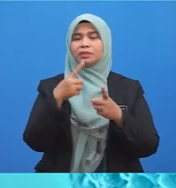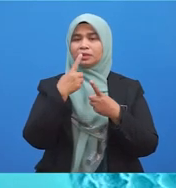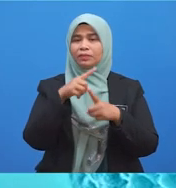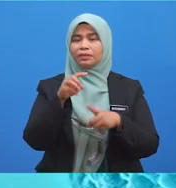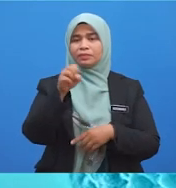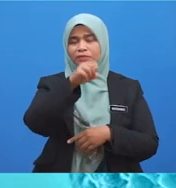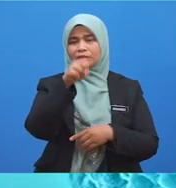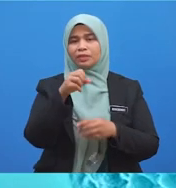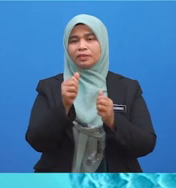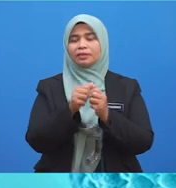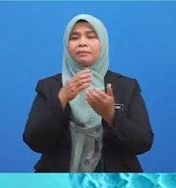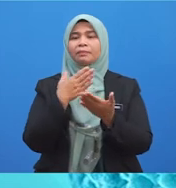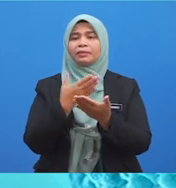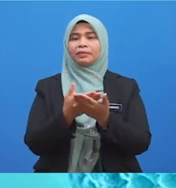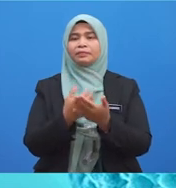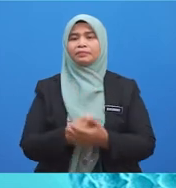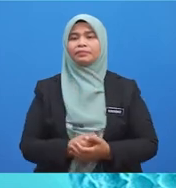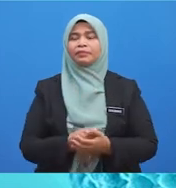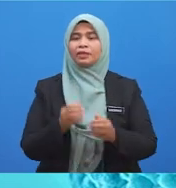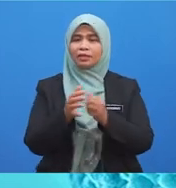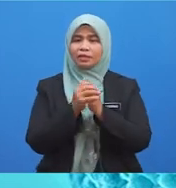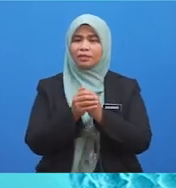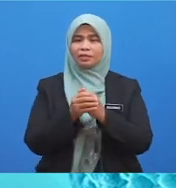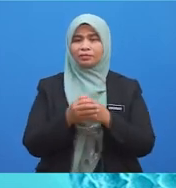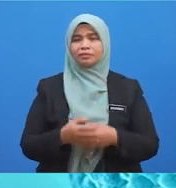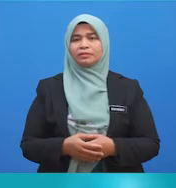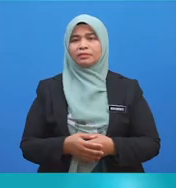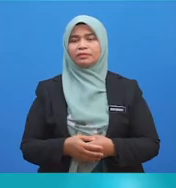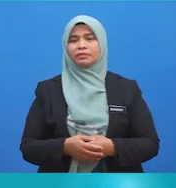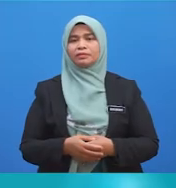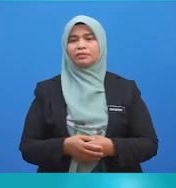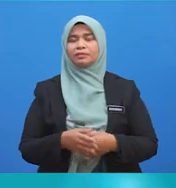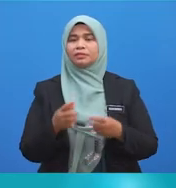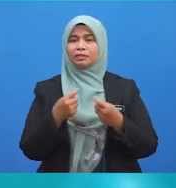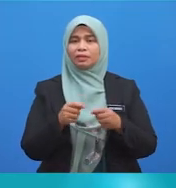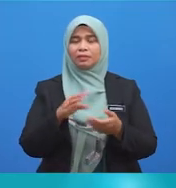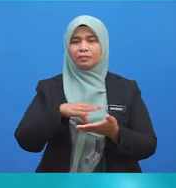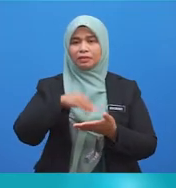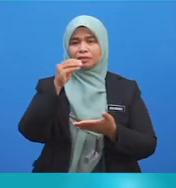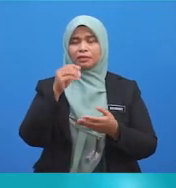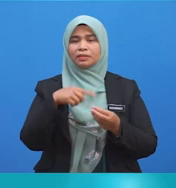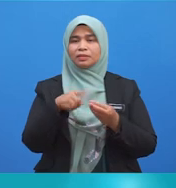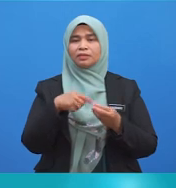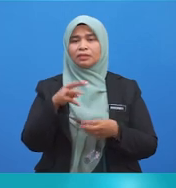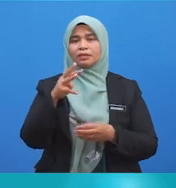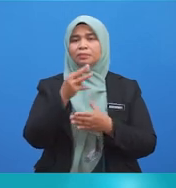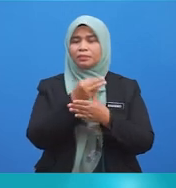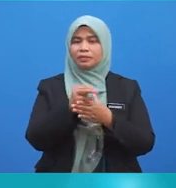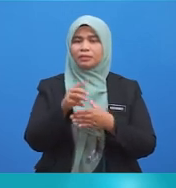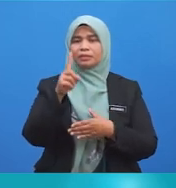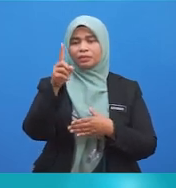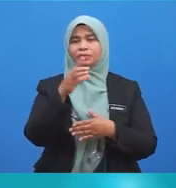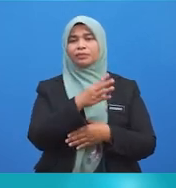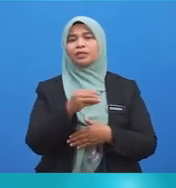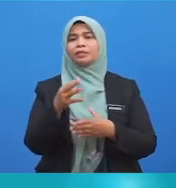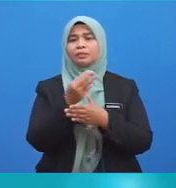menjawab soalan-soalan tadi dengan baik. Tahniah. Setelah mempelajari tentang meiosis 1